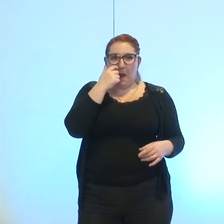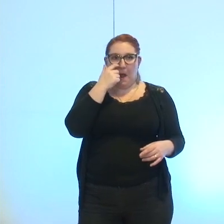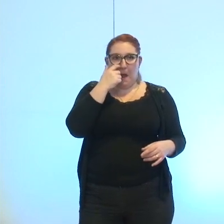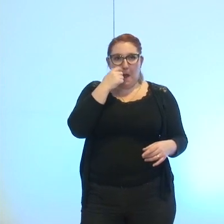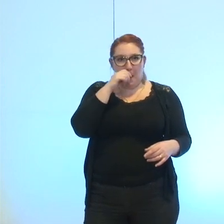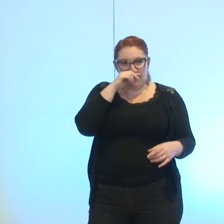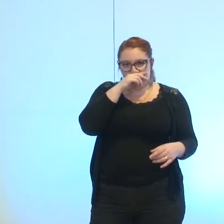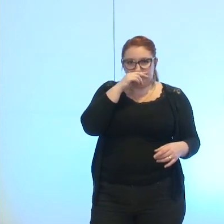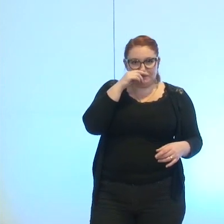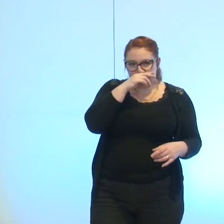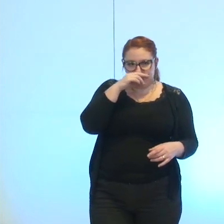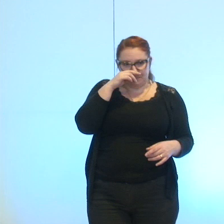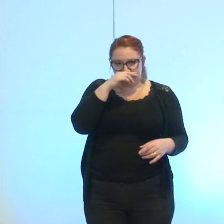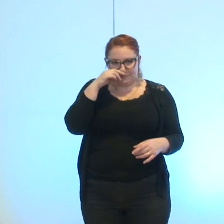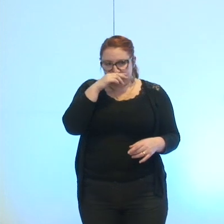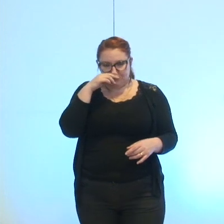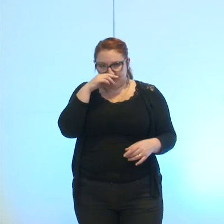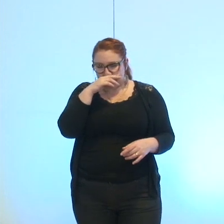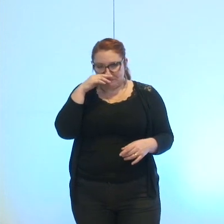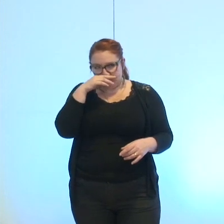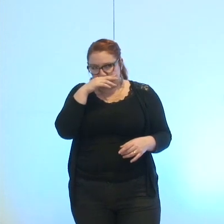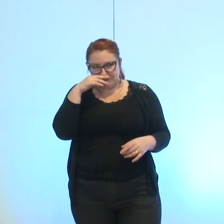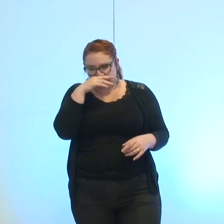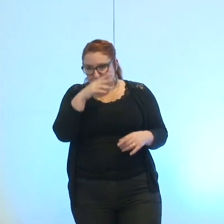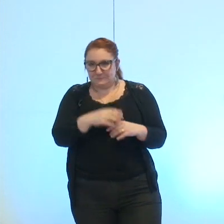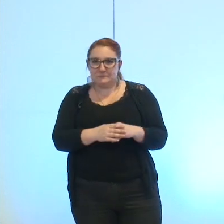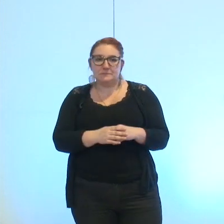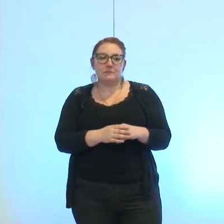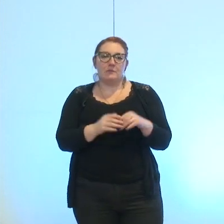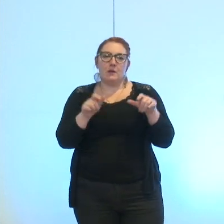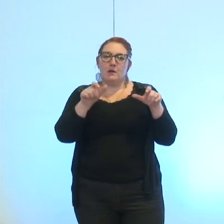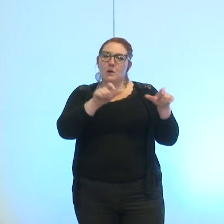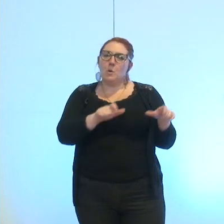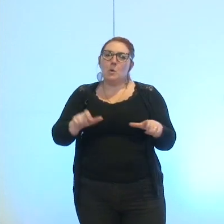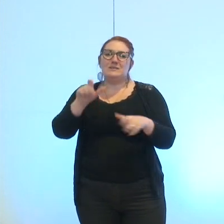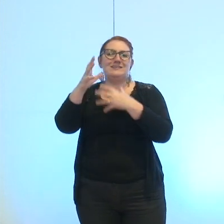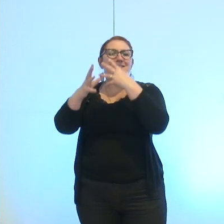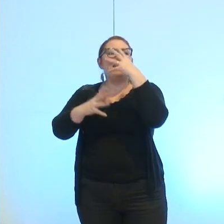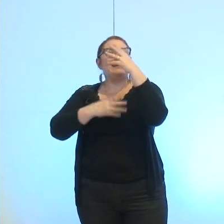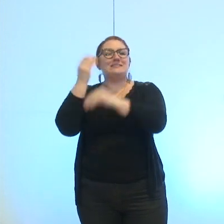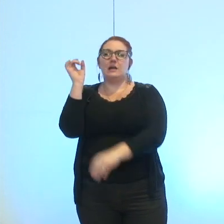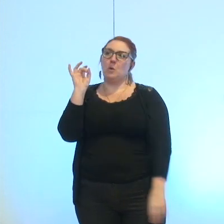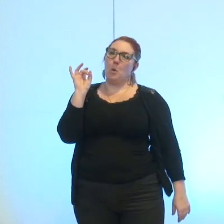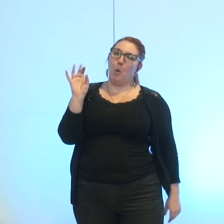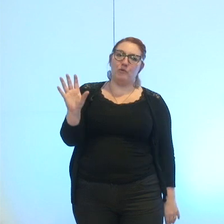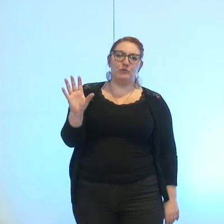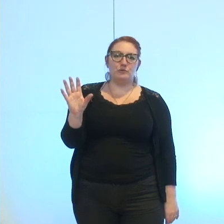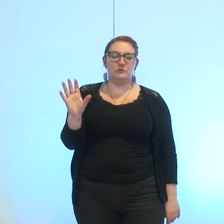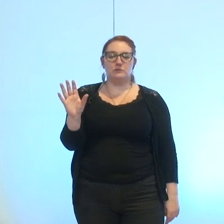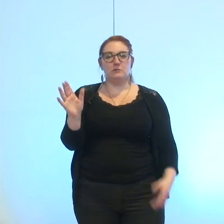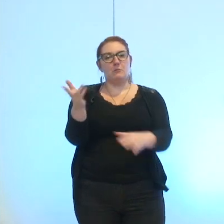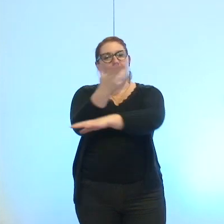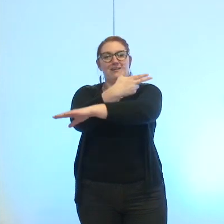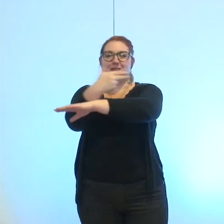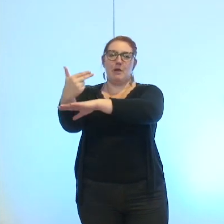vérité en refusant un audit externe confié à un cabinet